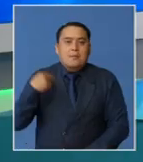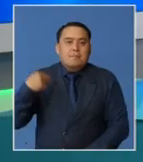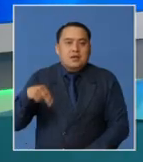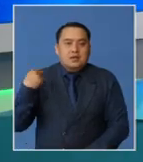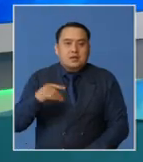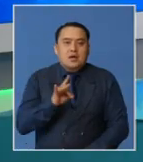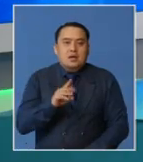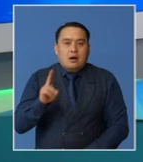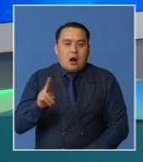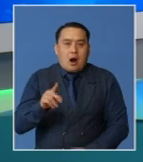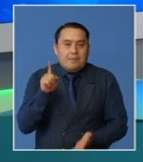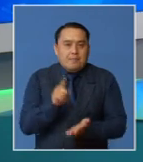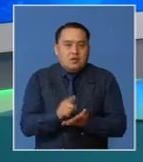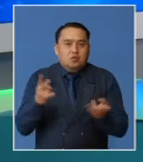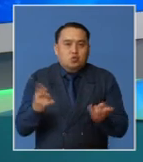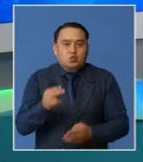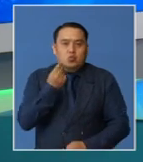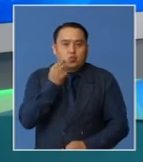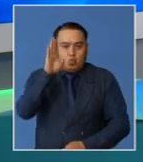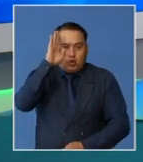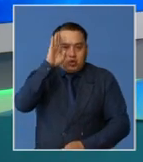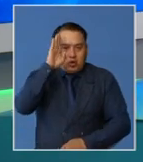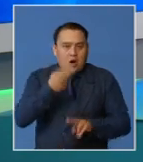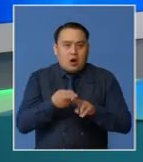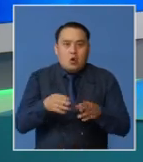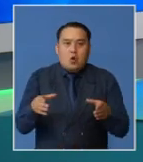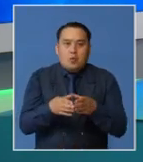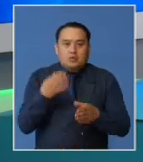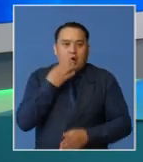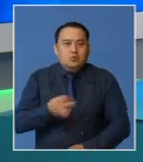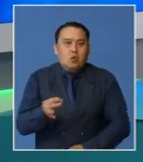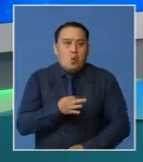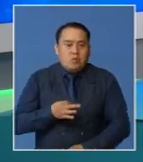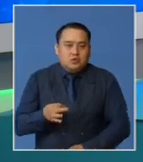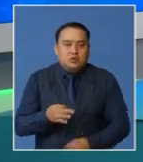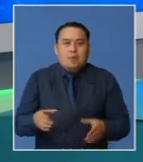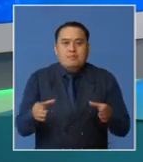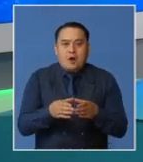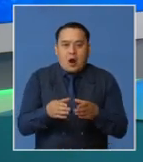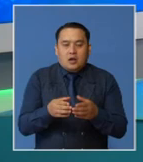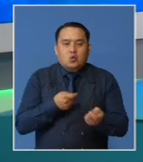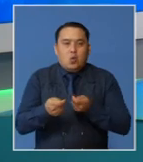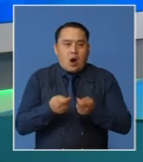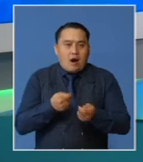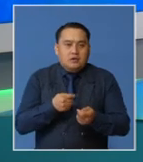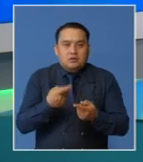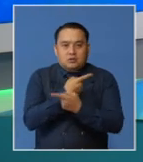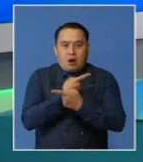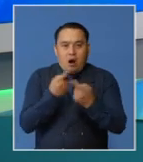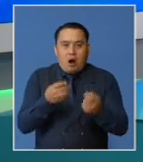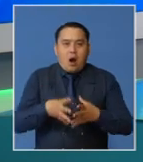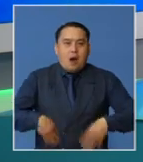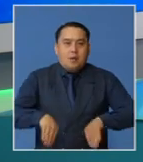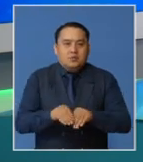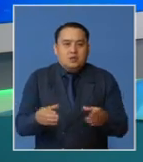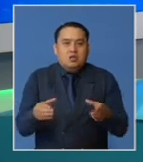Президентом республики должен стать мужчина. Такое мнение выражают коммунисты Алматинской области. Об этом член Компартии заявила во время заседания